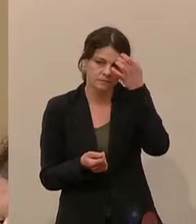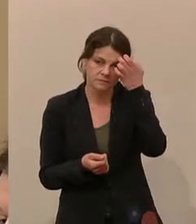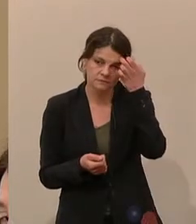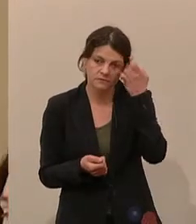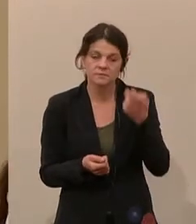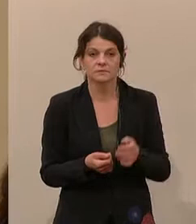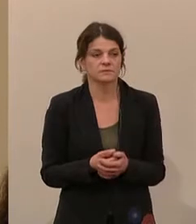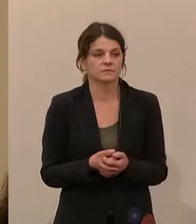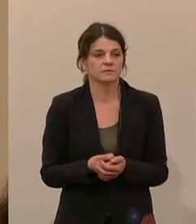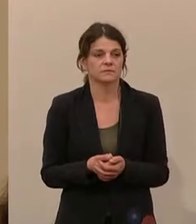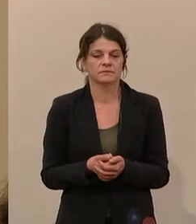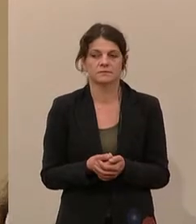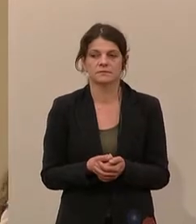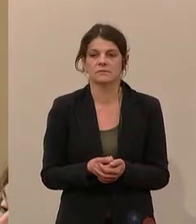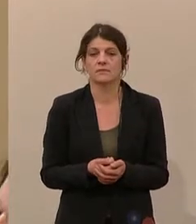Und